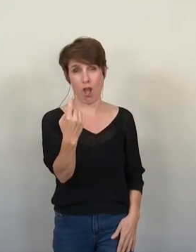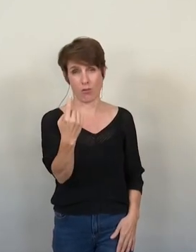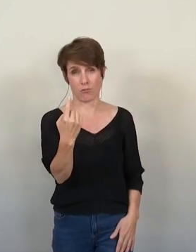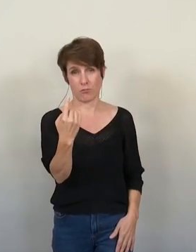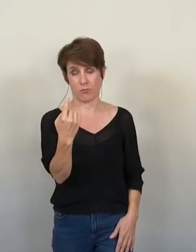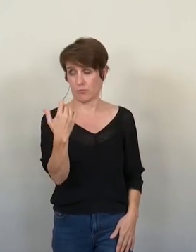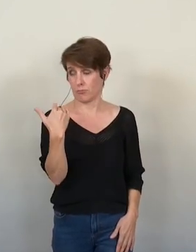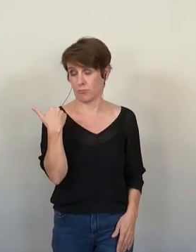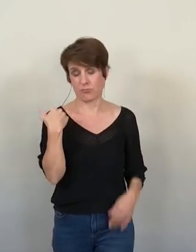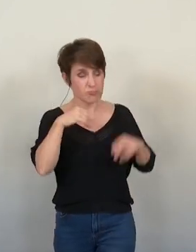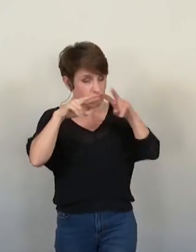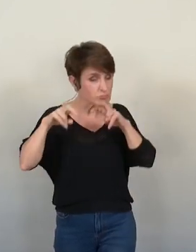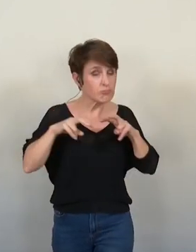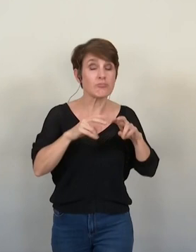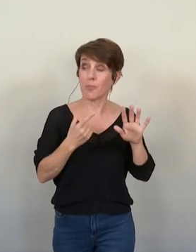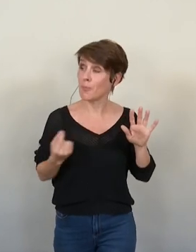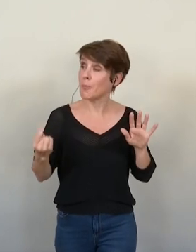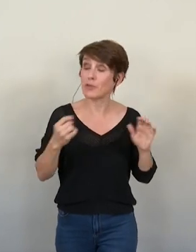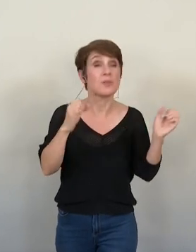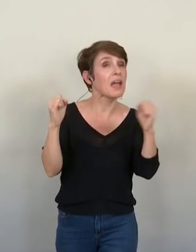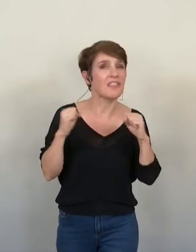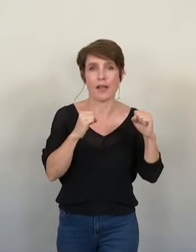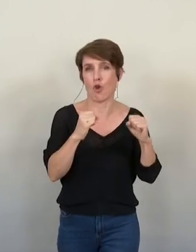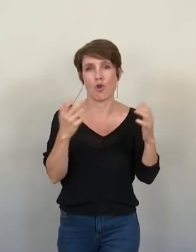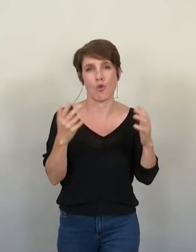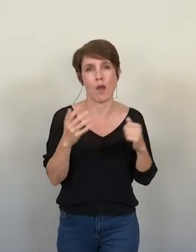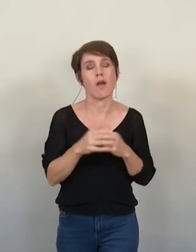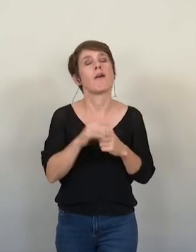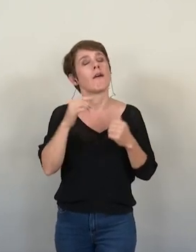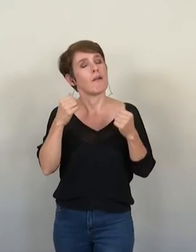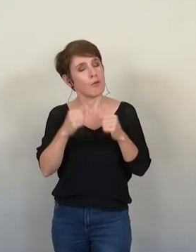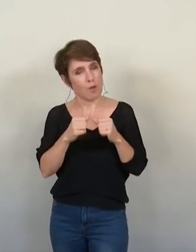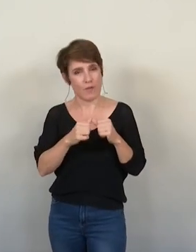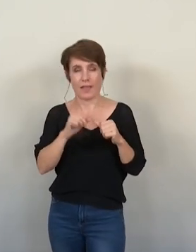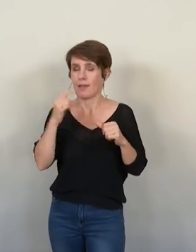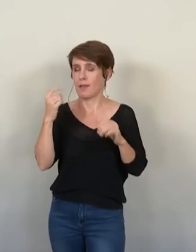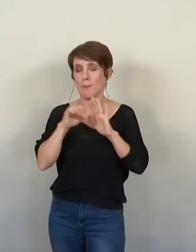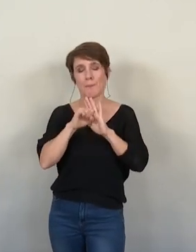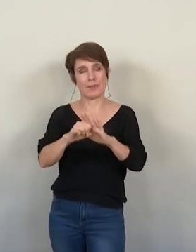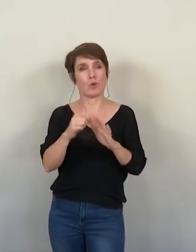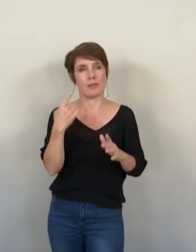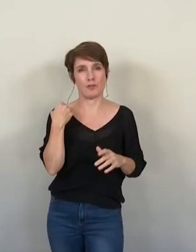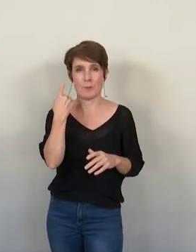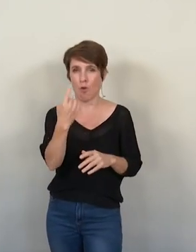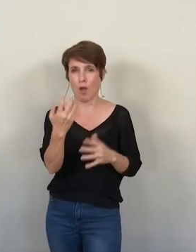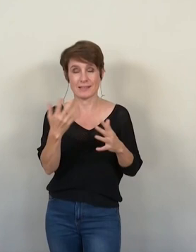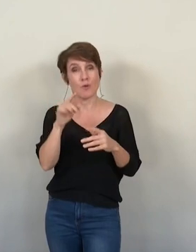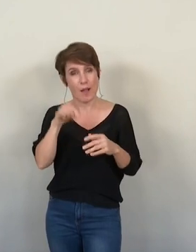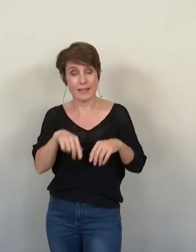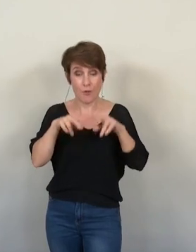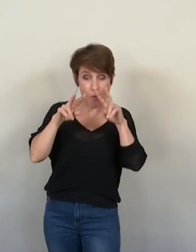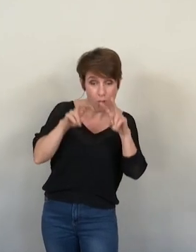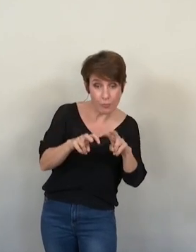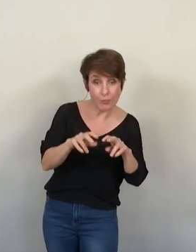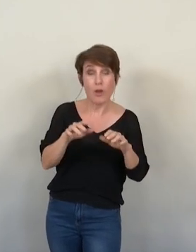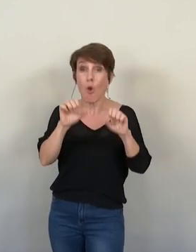de ce travail de prospective partenariat ça a été étudier la faisabilité d'une sécurité sociale de l'alimentation au